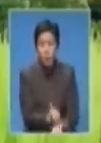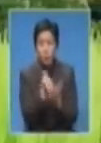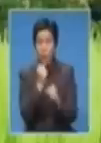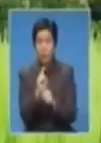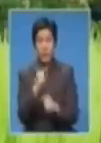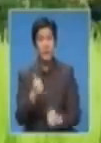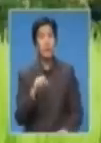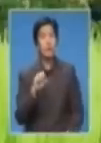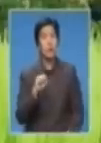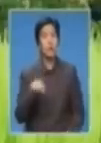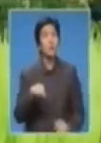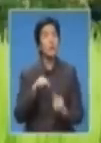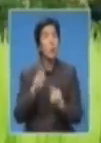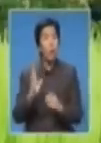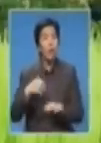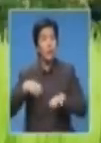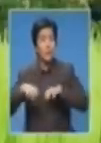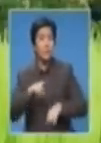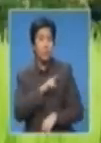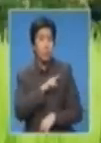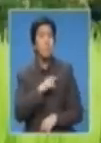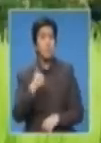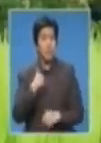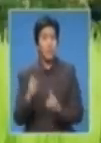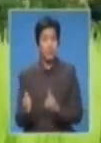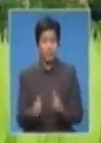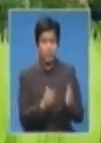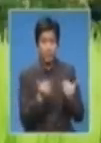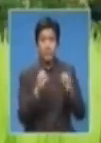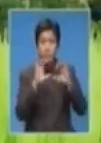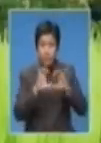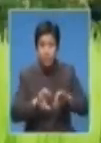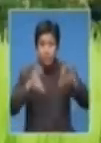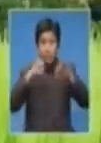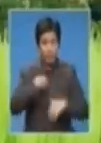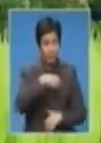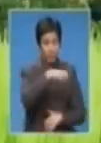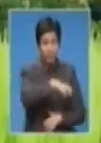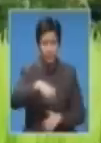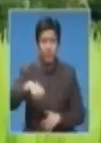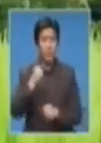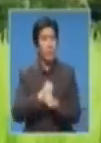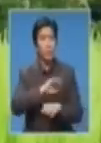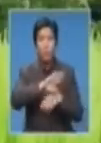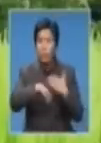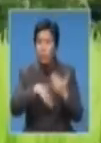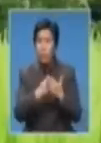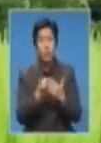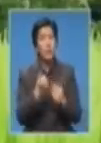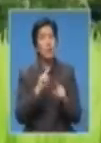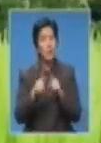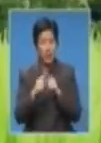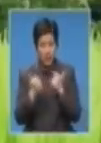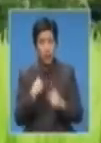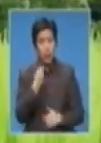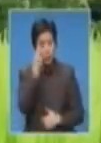ามเรื่องนี้อยู่แล้วนะครับเรื่องของการบริหารจัดการภาครัฐนั้นเราจะเน้นบูรการหน่วยงานภาครัฐในทุกมิตินะครับเข้าใจดีว่าวันนี้รั